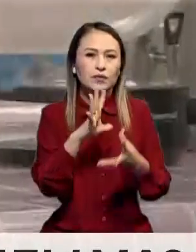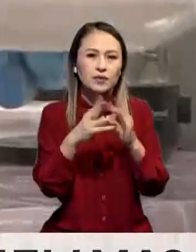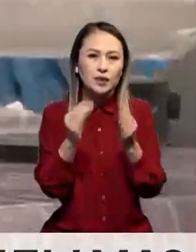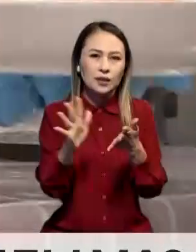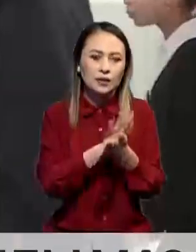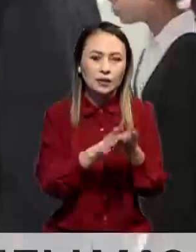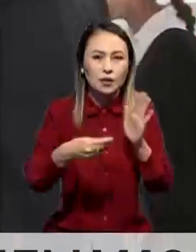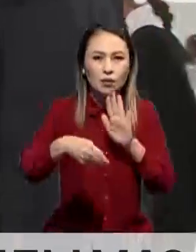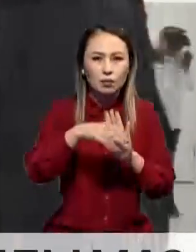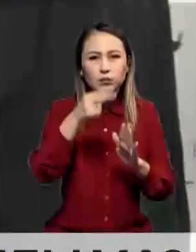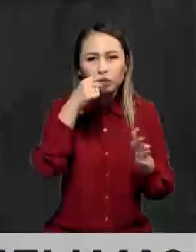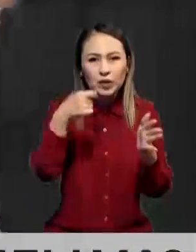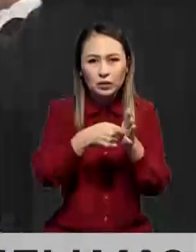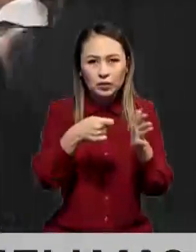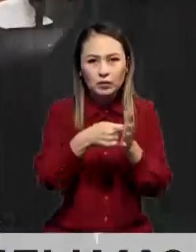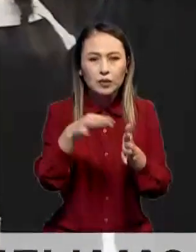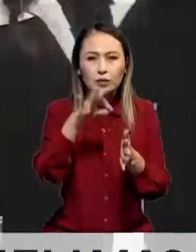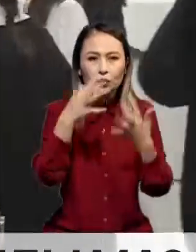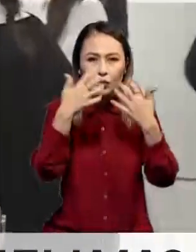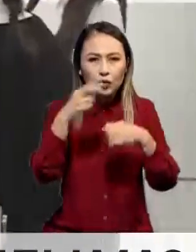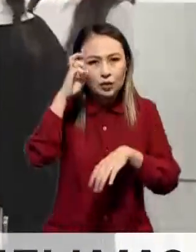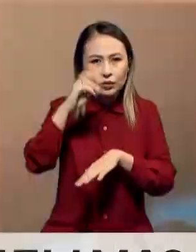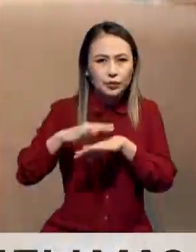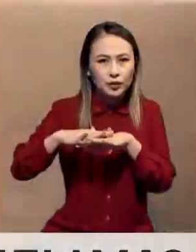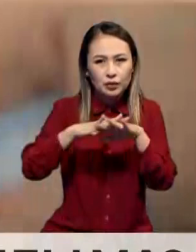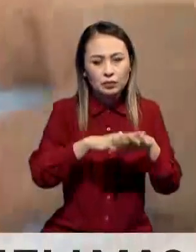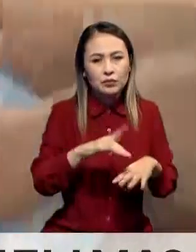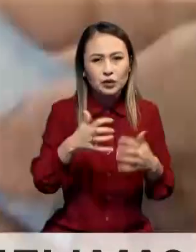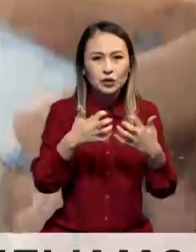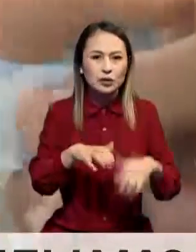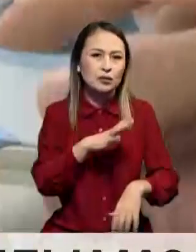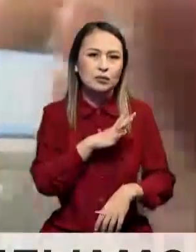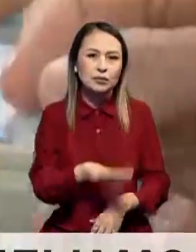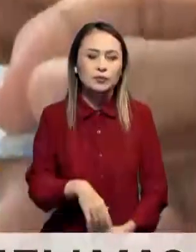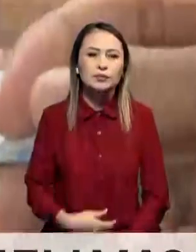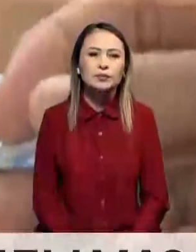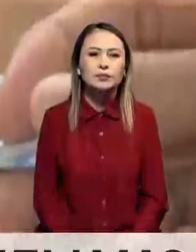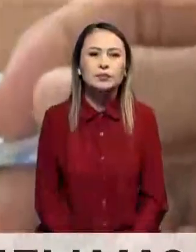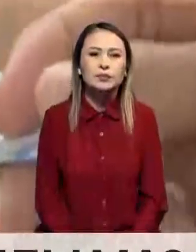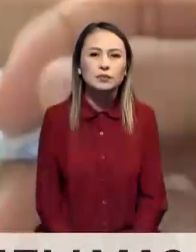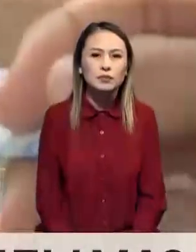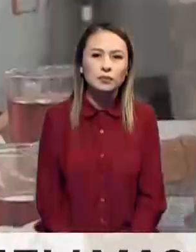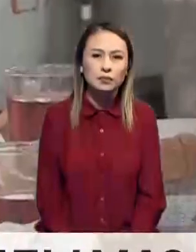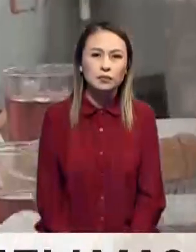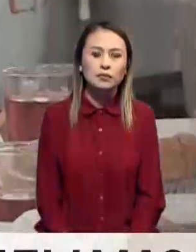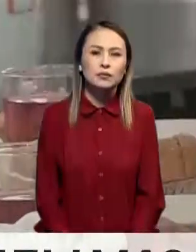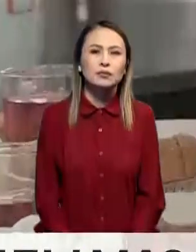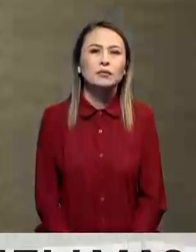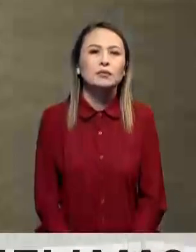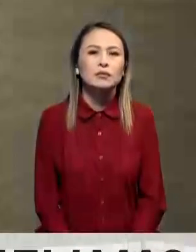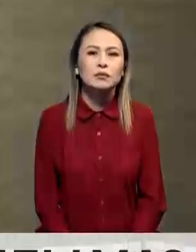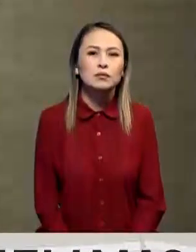тегін ыстық тамақпен қамту жан басына бөлінген бюджет қаражатының игерілуіне де күмән келтіріп отыр.